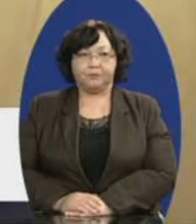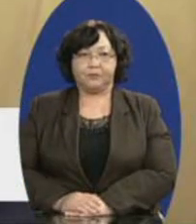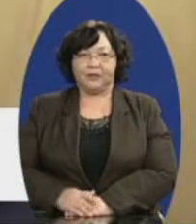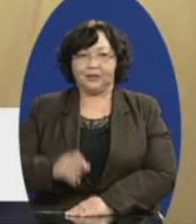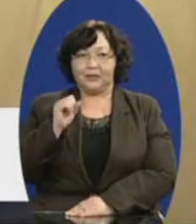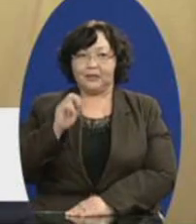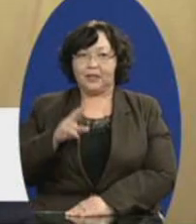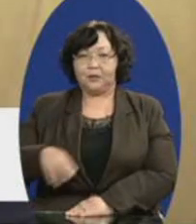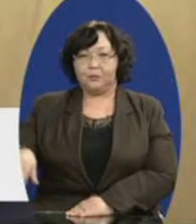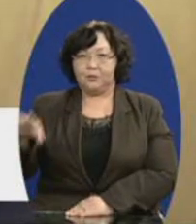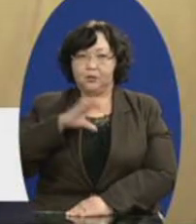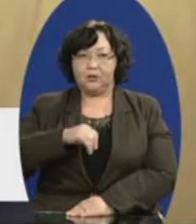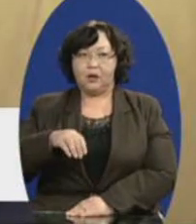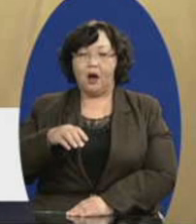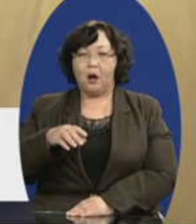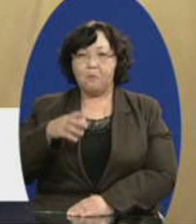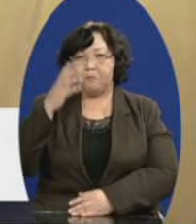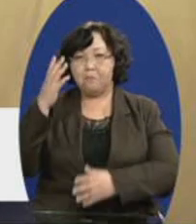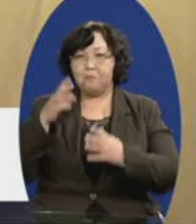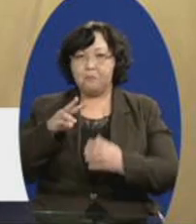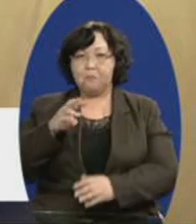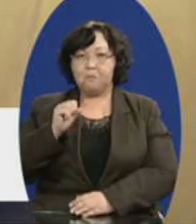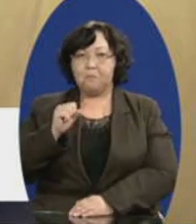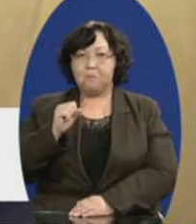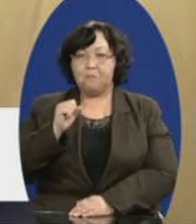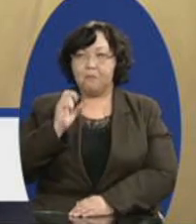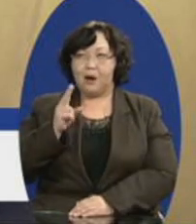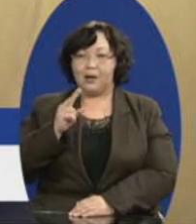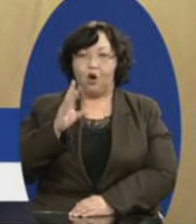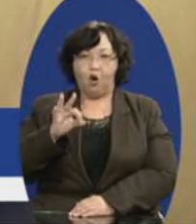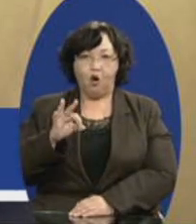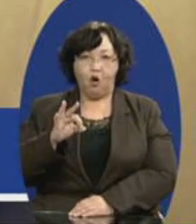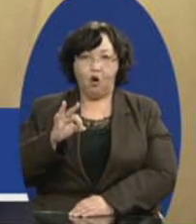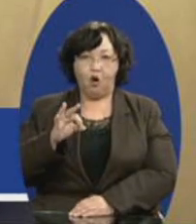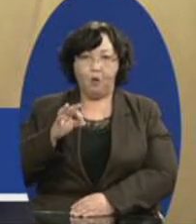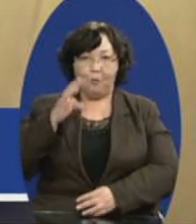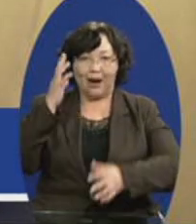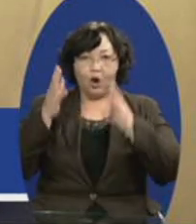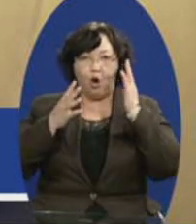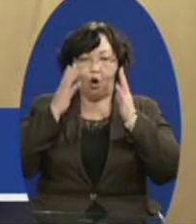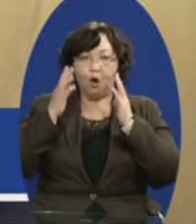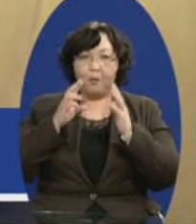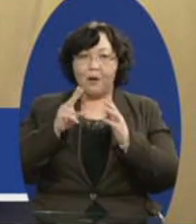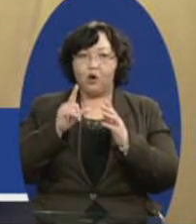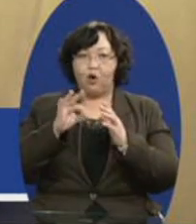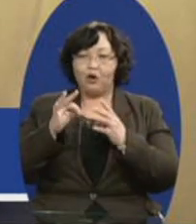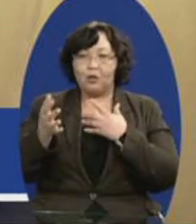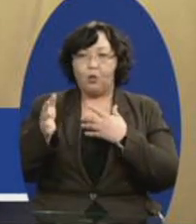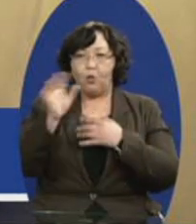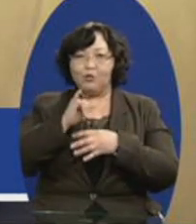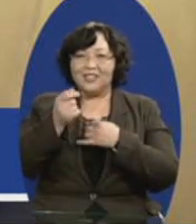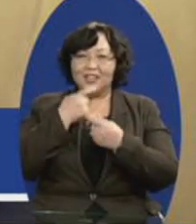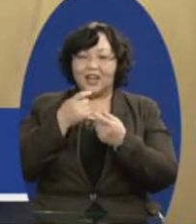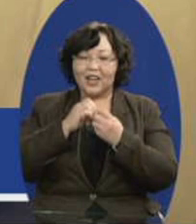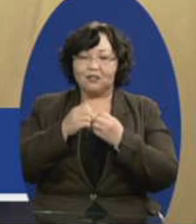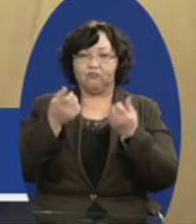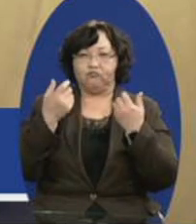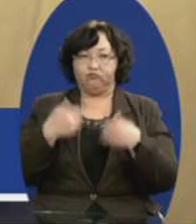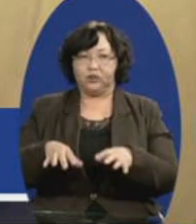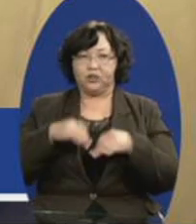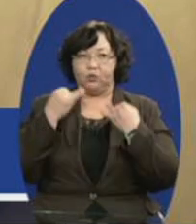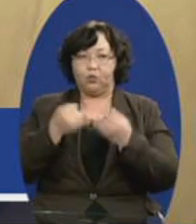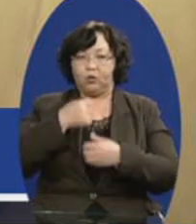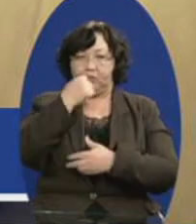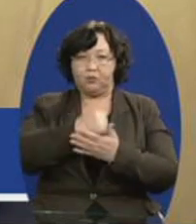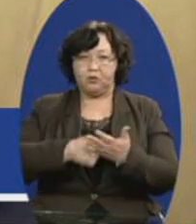Сая бид нар Макаутай эрх зүйн талаар харилцан туслалцах гэрээг байгуулчлаа, эцэлчлээ. Улсыг бол соёрхон батллаа. А одоо бид